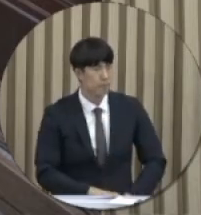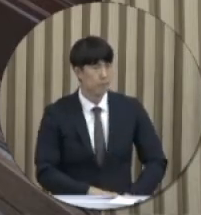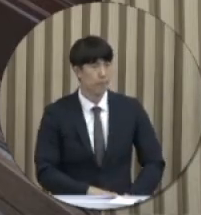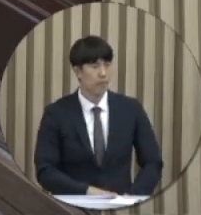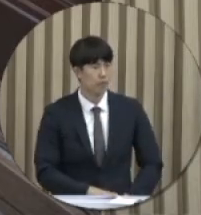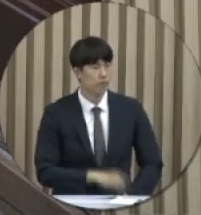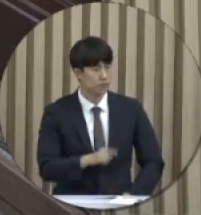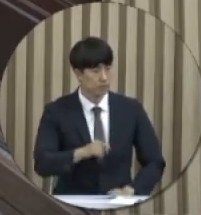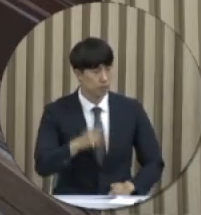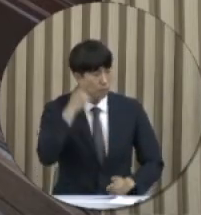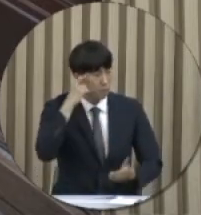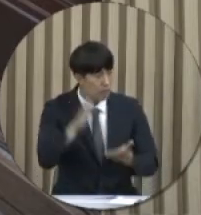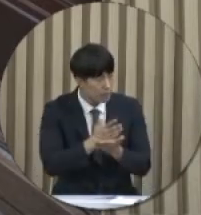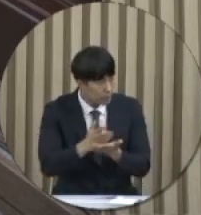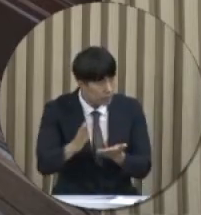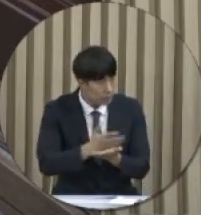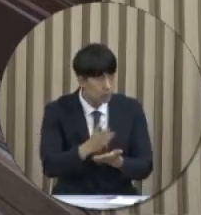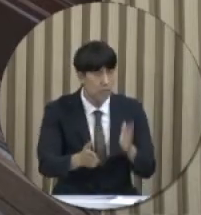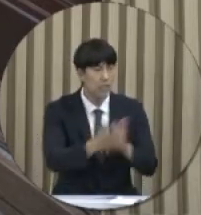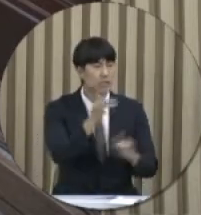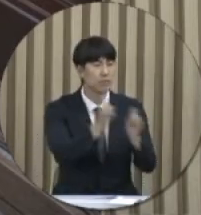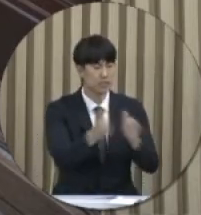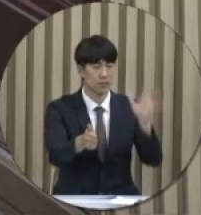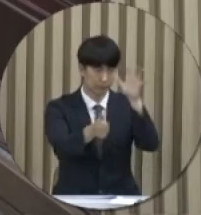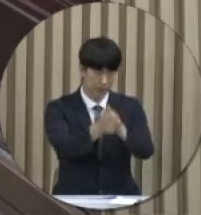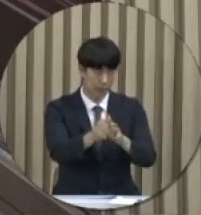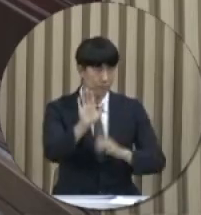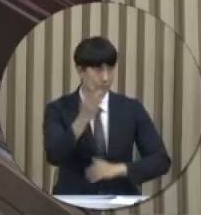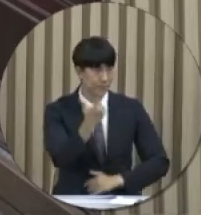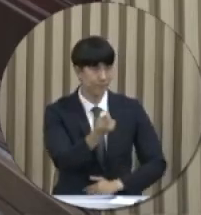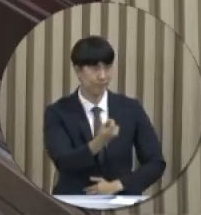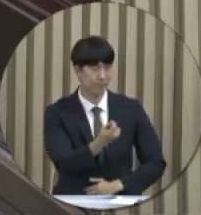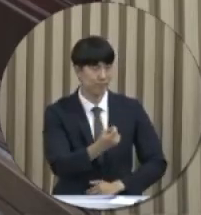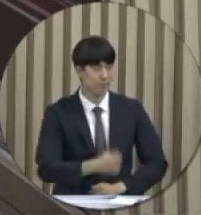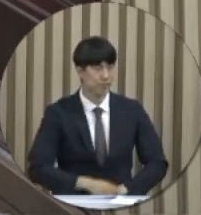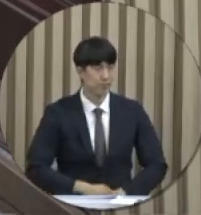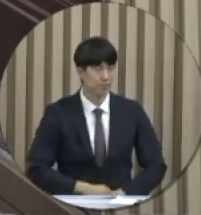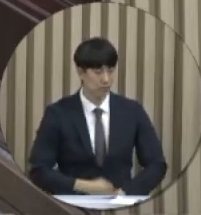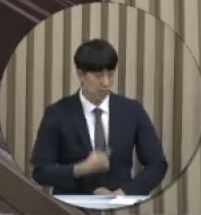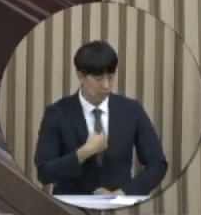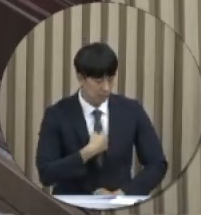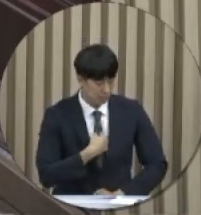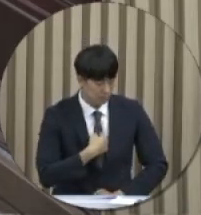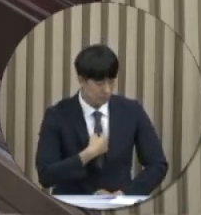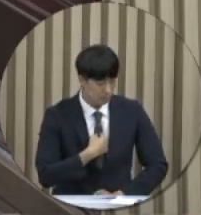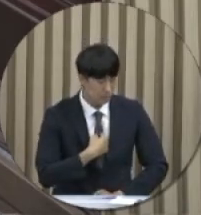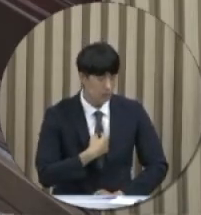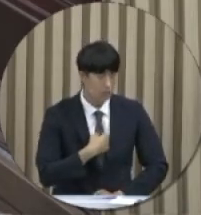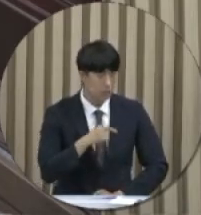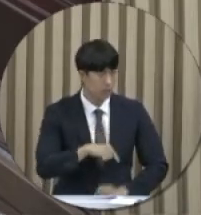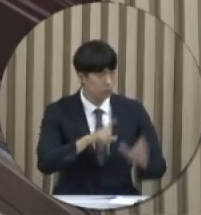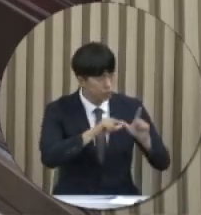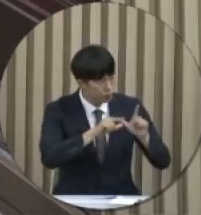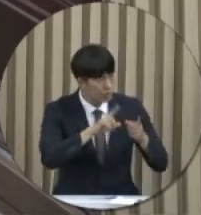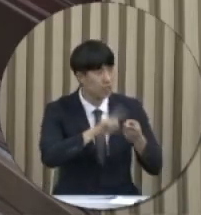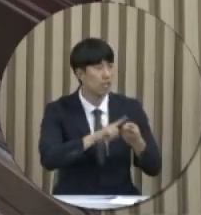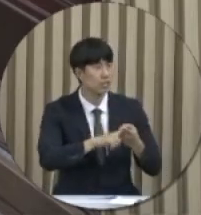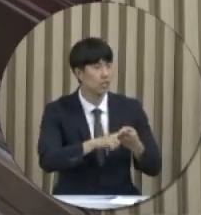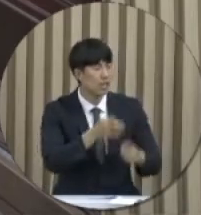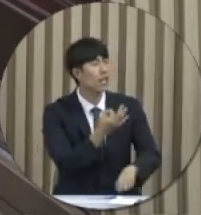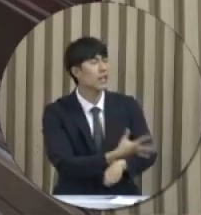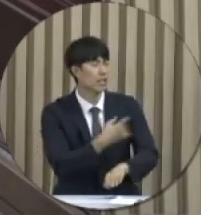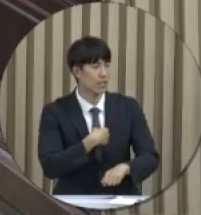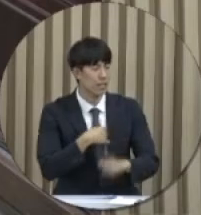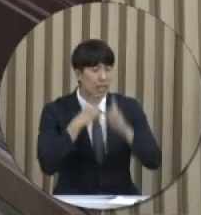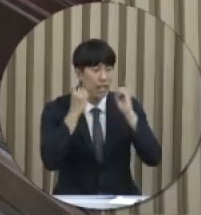그 판단은 또 우리 시민분들께 맡겨야 될 것 같고요. 저는 이 부분에 대해서 간략하게 제 의견을